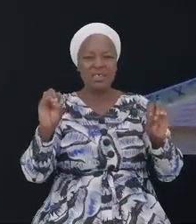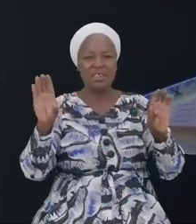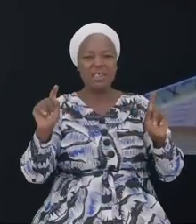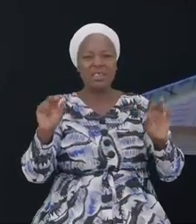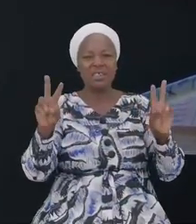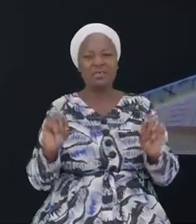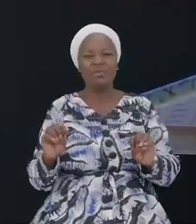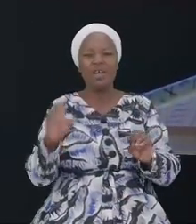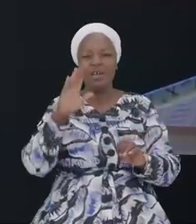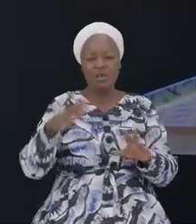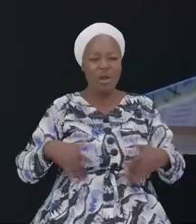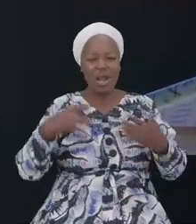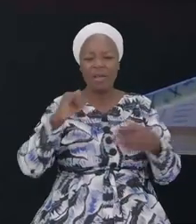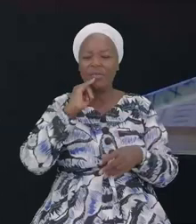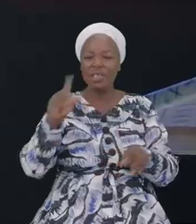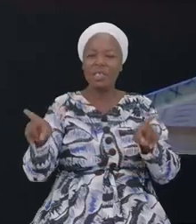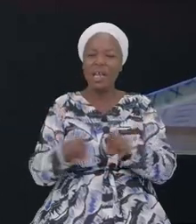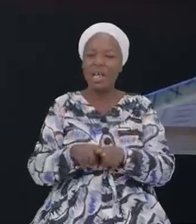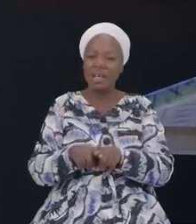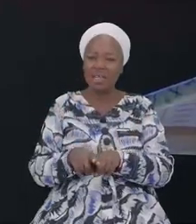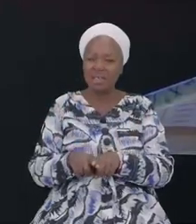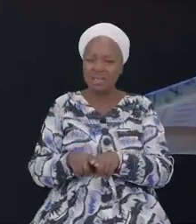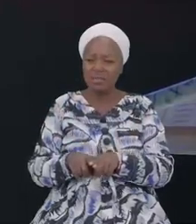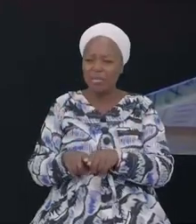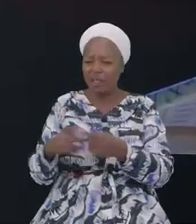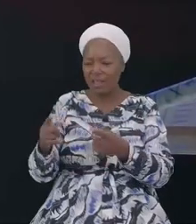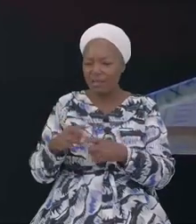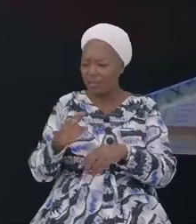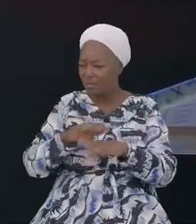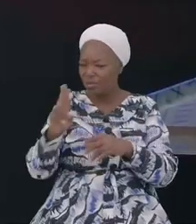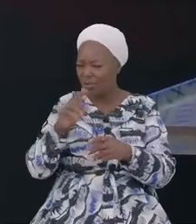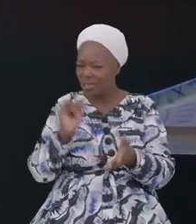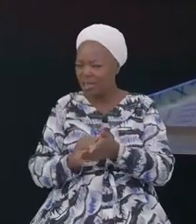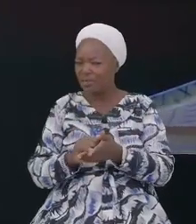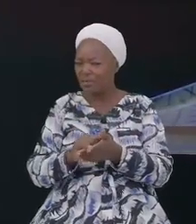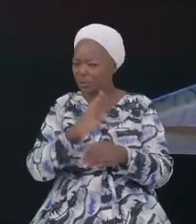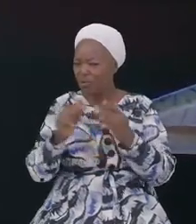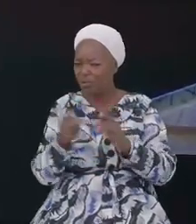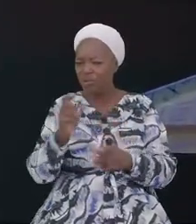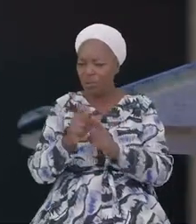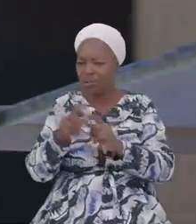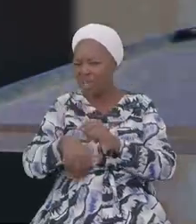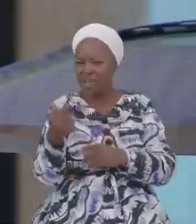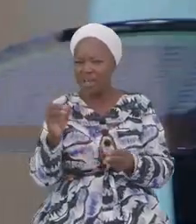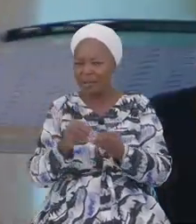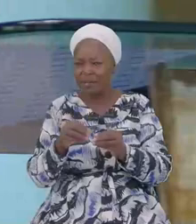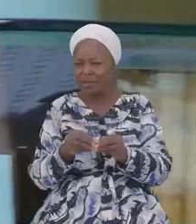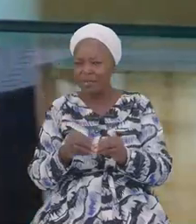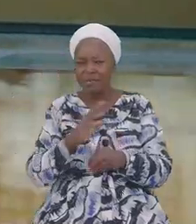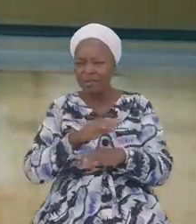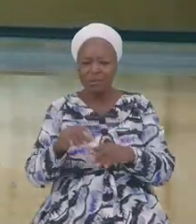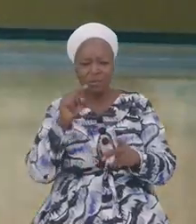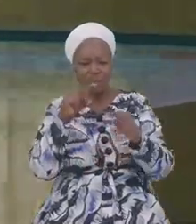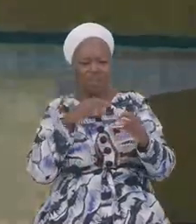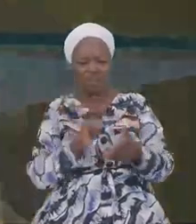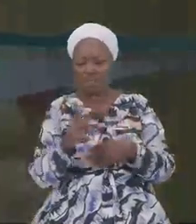adjectifs. Ta vie est comme... Non, nous n'utilisons pas ces mots-là encore. Nous n'indexons pas les gens pour dire